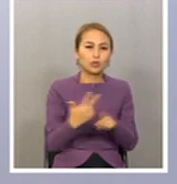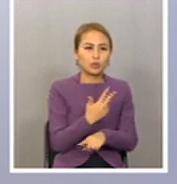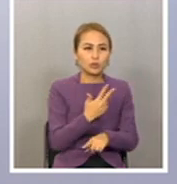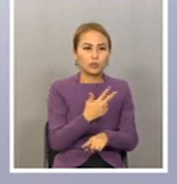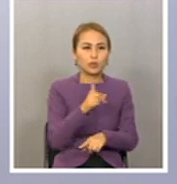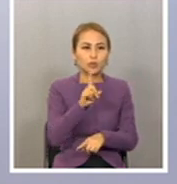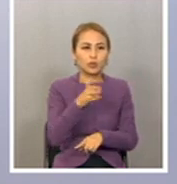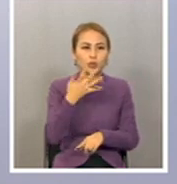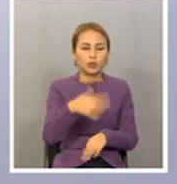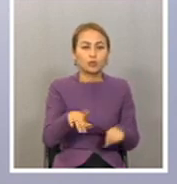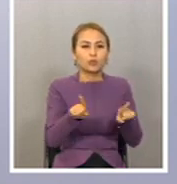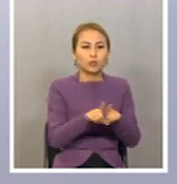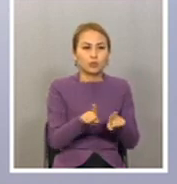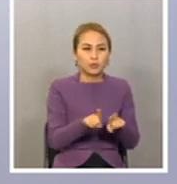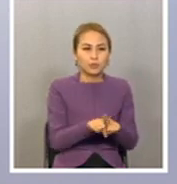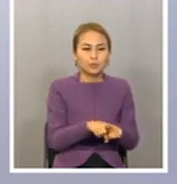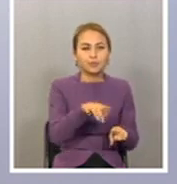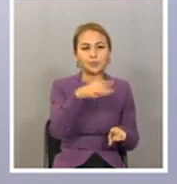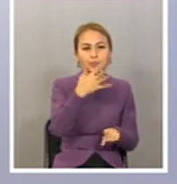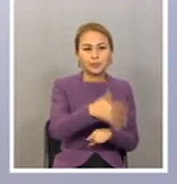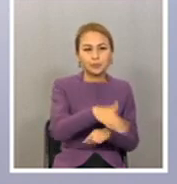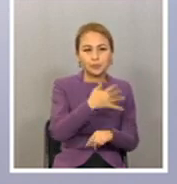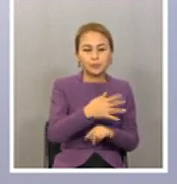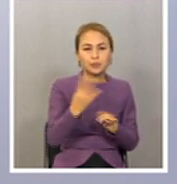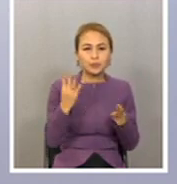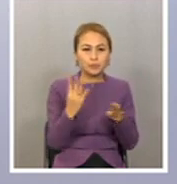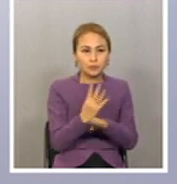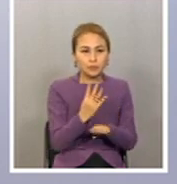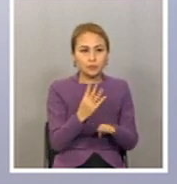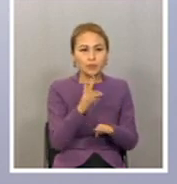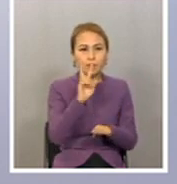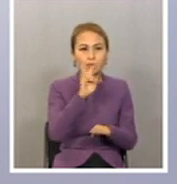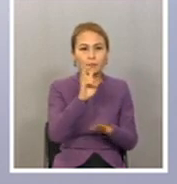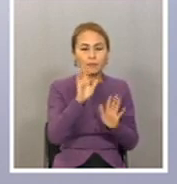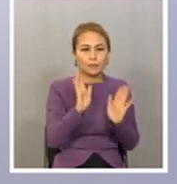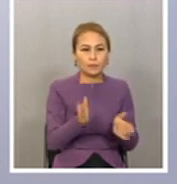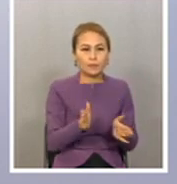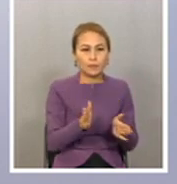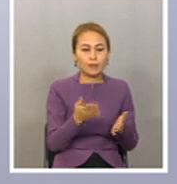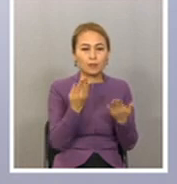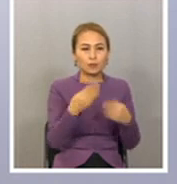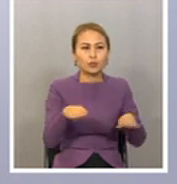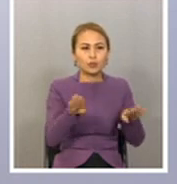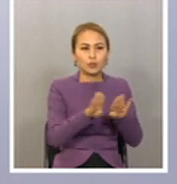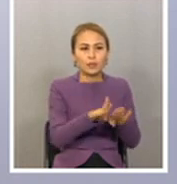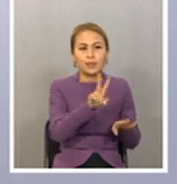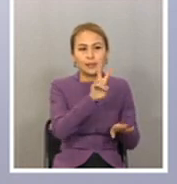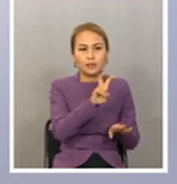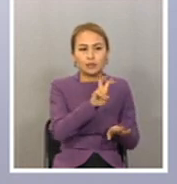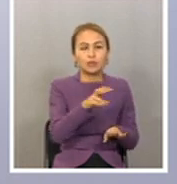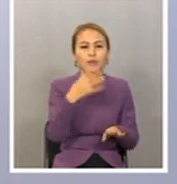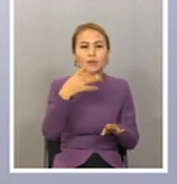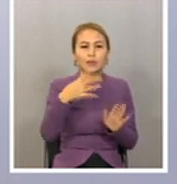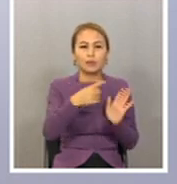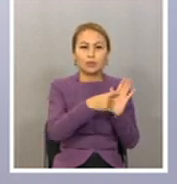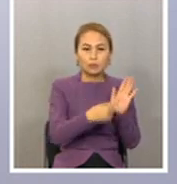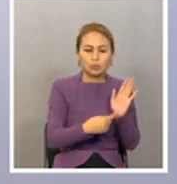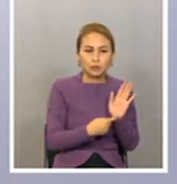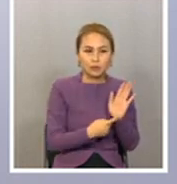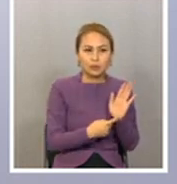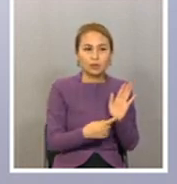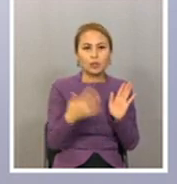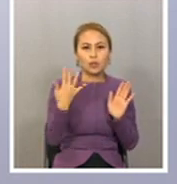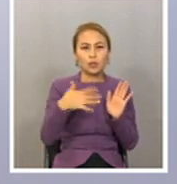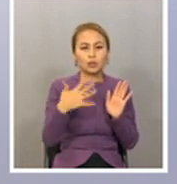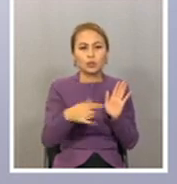да 40-қа бөлінбейді. 50-ді 4 еселесек 200 болады. Бұл жерде 200 40-қа да бөлінетін және 50-ге